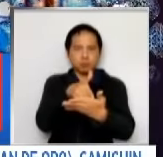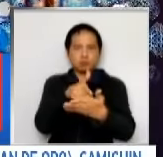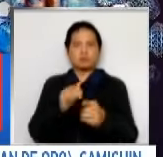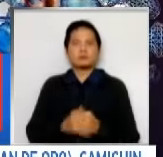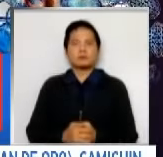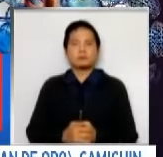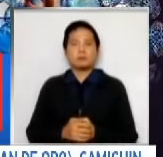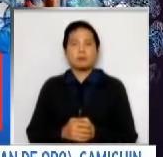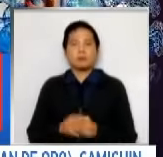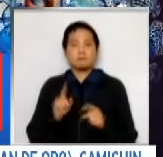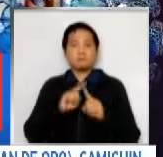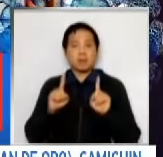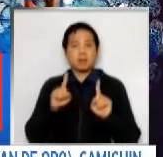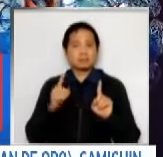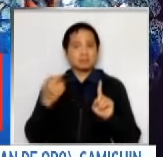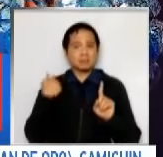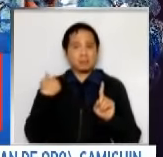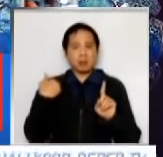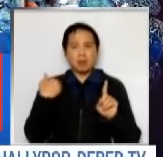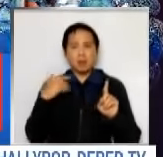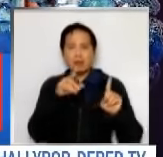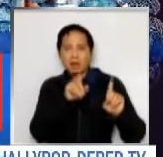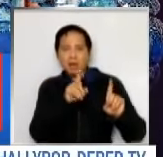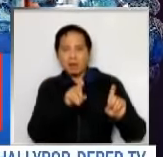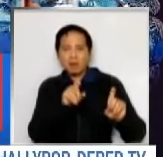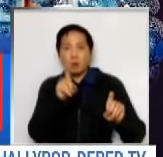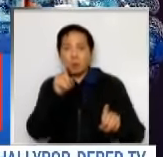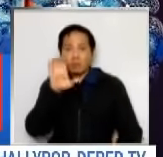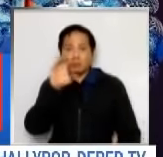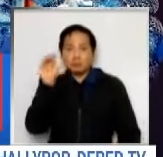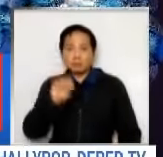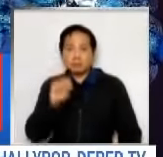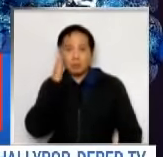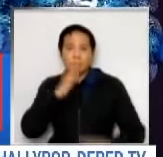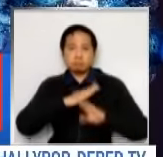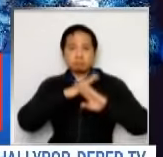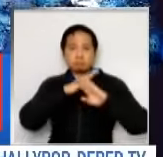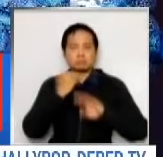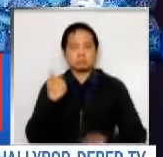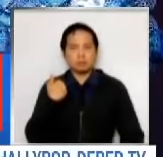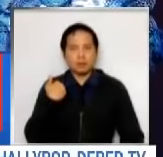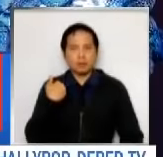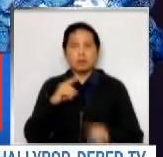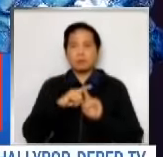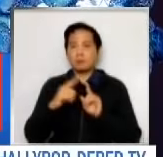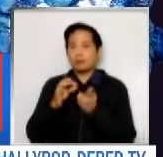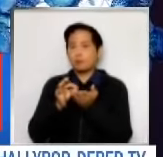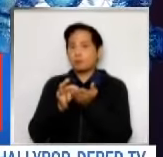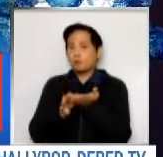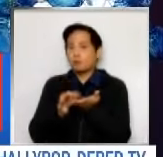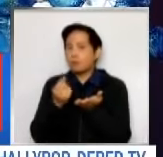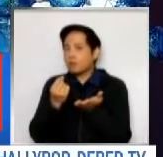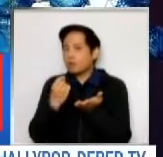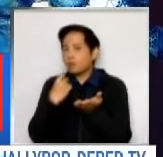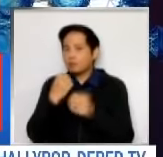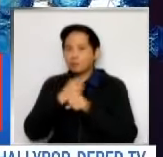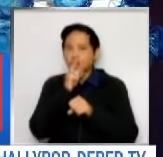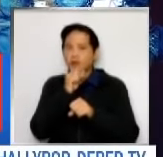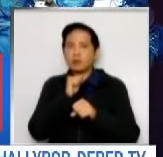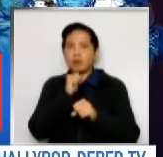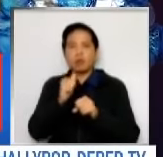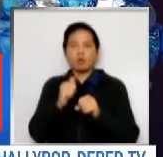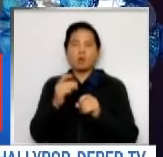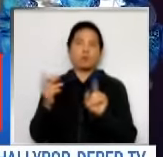100% na nakakapagbigay ng immunity. Pero makatutulong ang oral vaccine para hindi lumala ang taong tatamaan ng